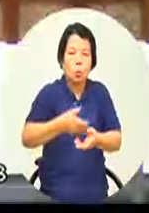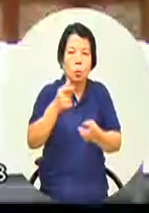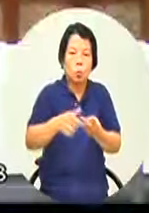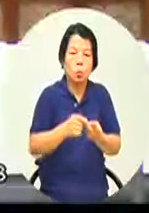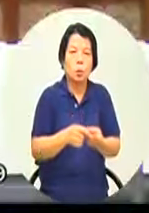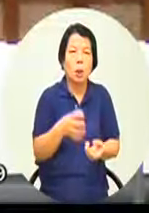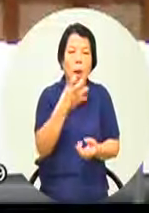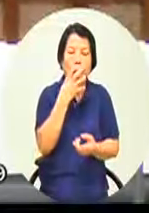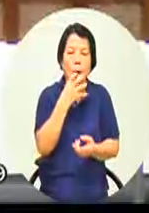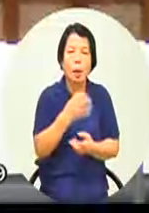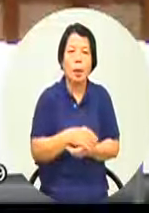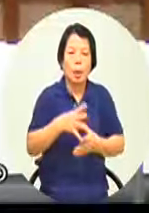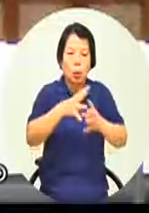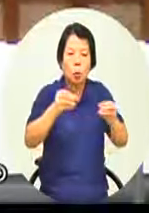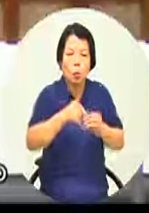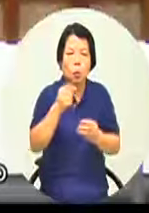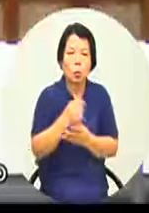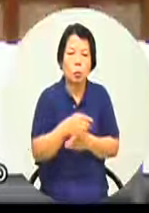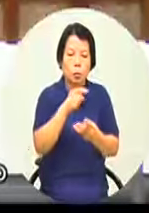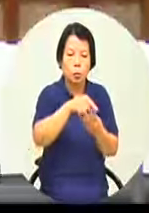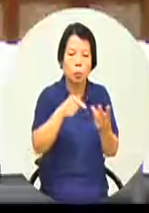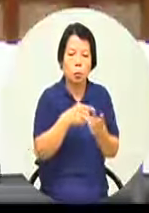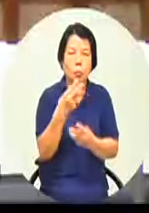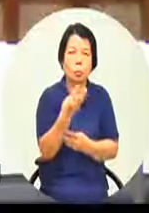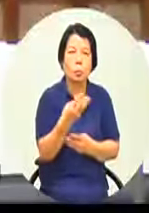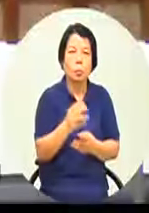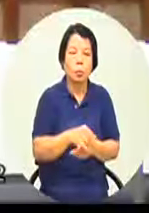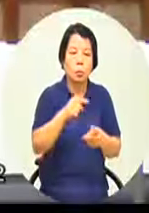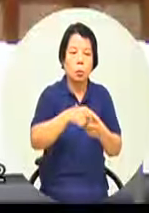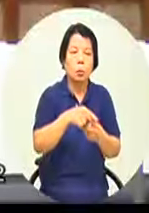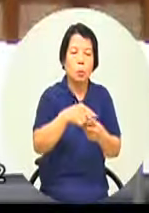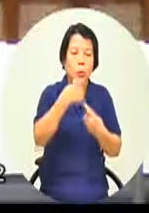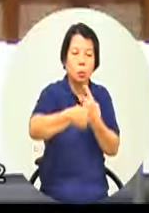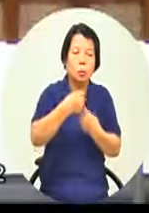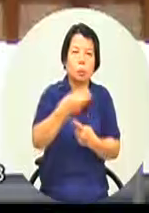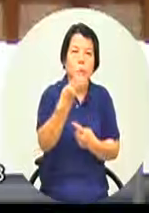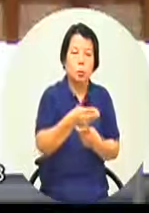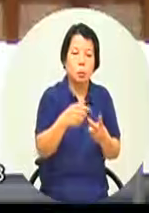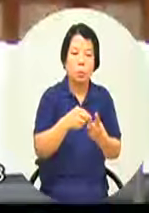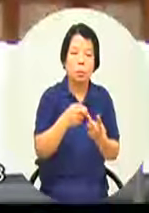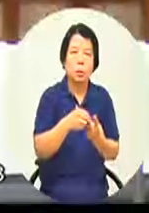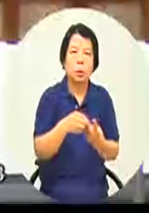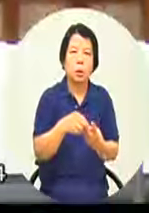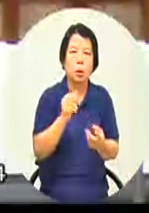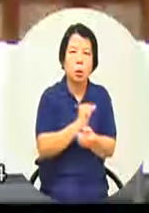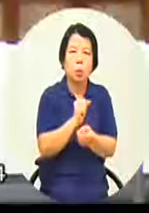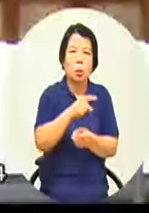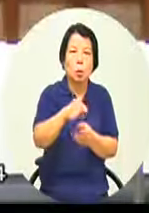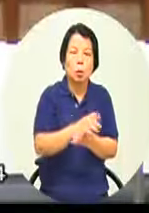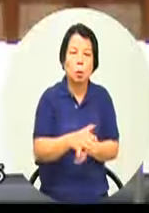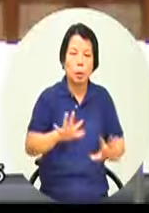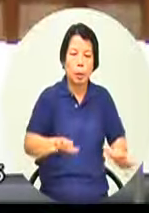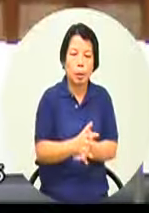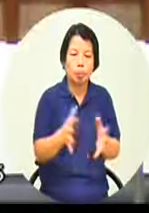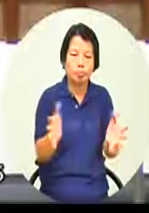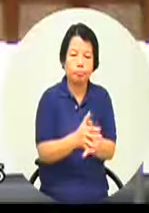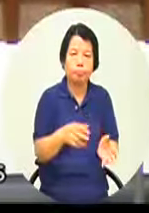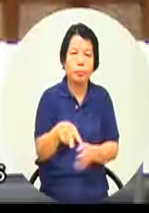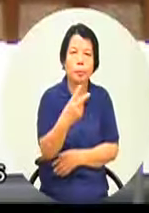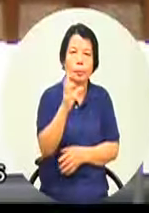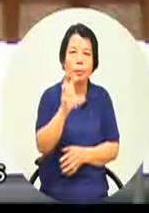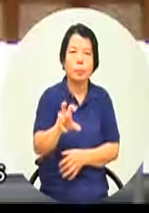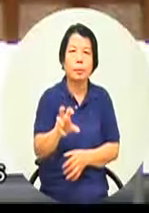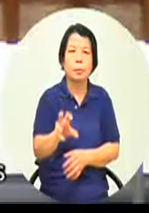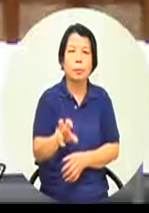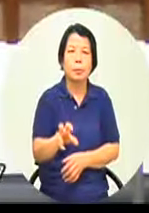的不是进口的，这样三样，三根香蕉，一颗木瓜，这样280，我可不可以请问一下，这